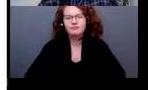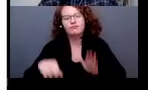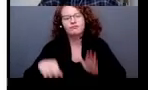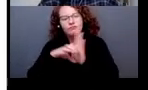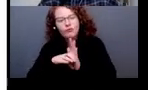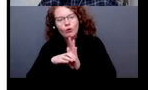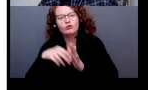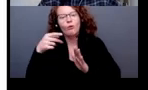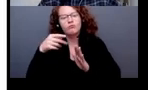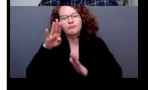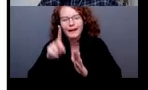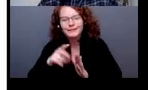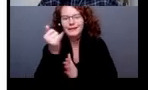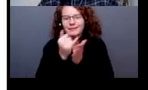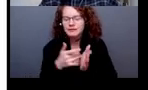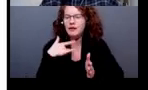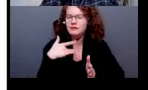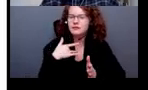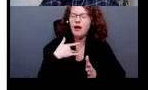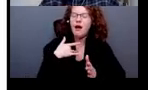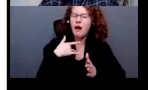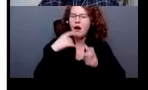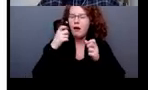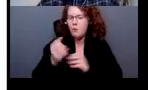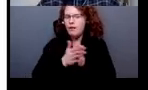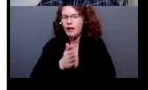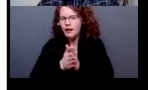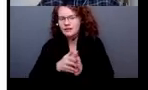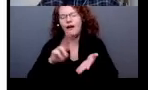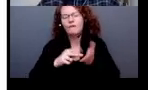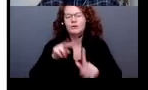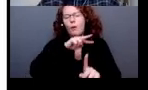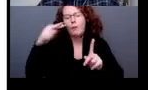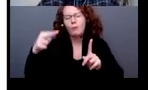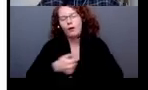être intéressant, qui fait qu'on ne fait pas le terrain de la même manière. Et donc ça, je pense que c'est